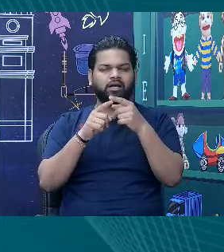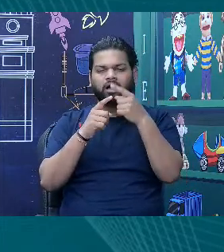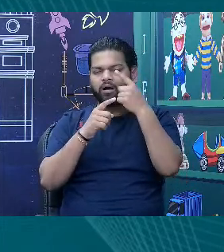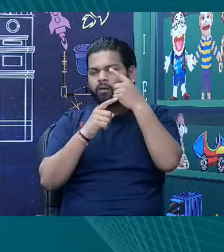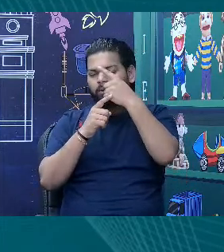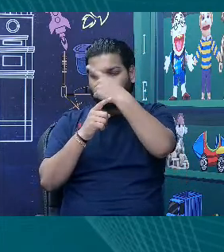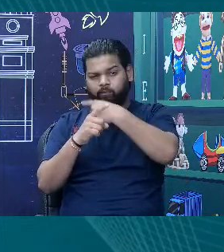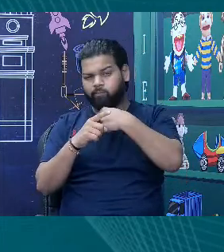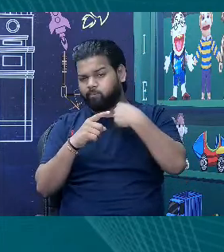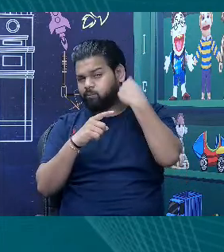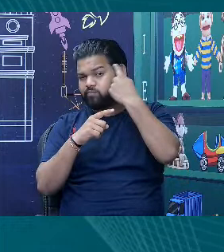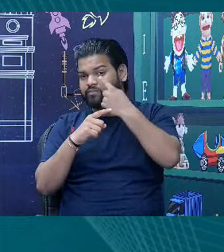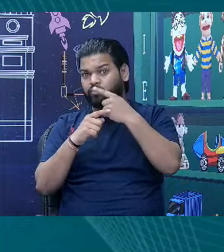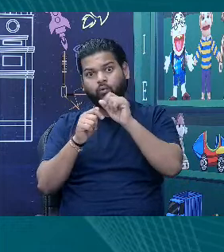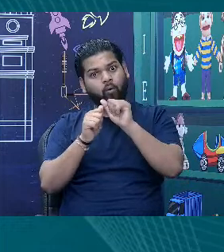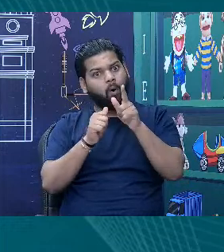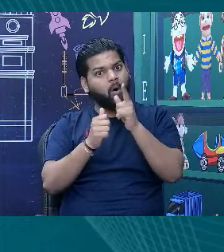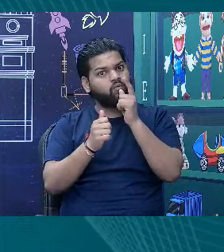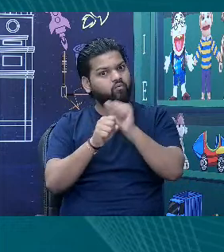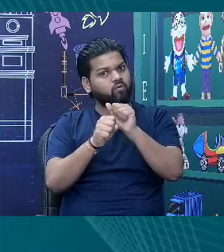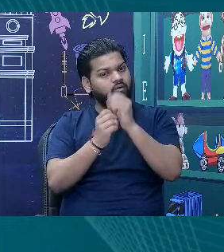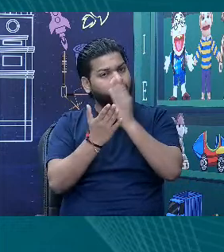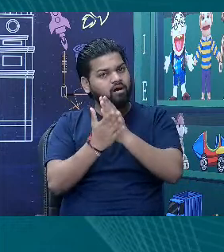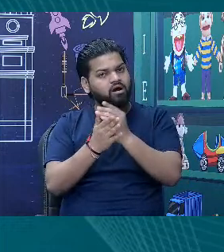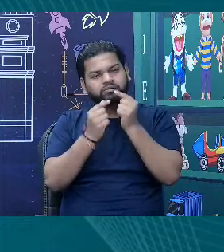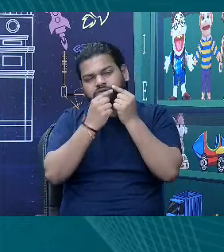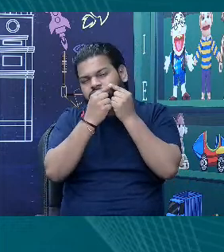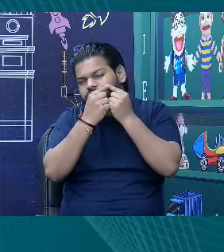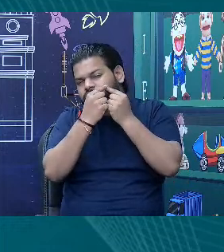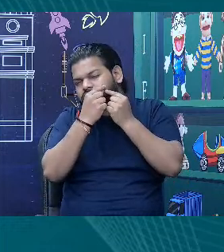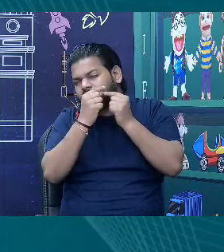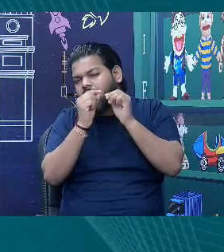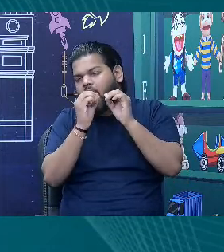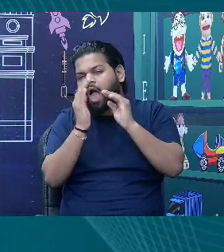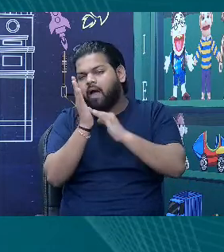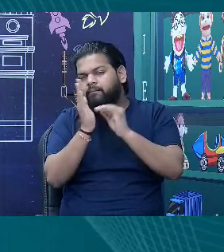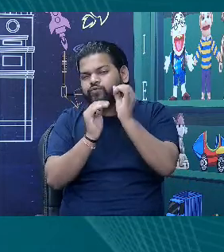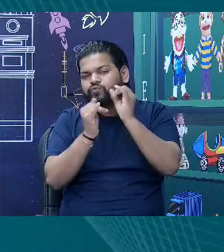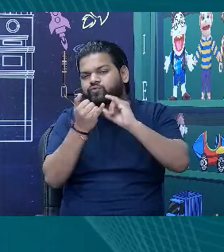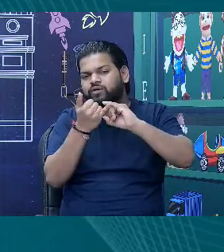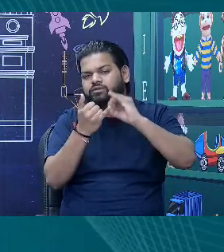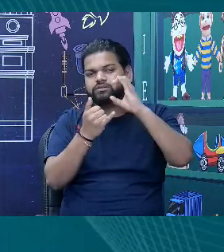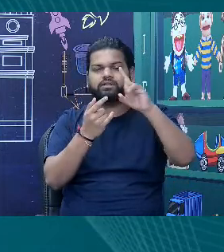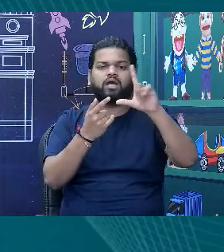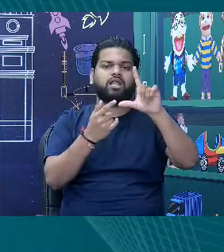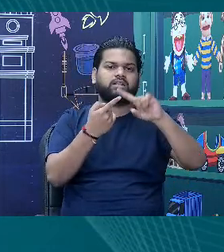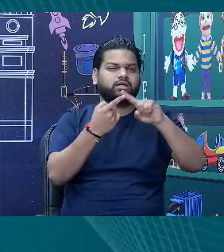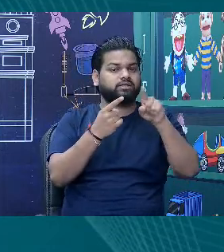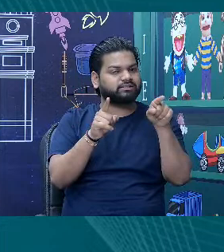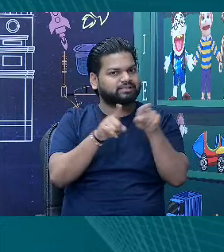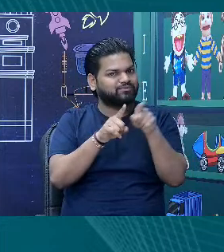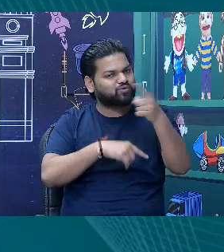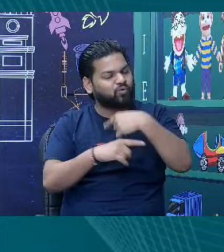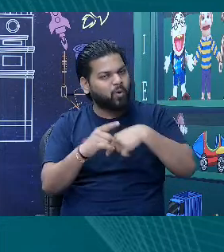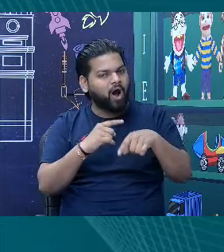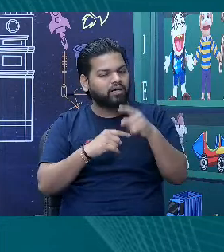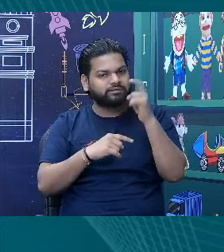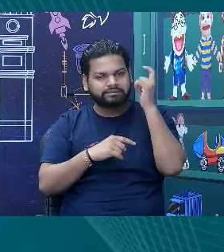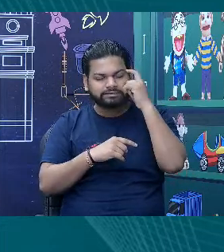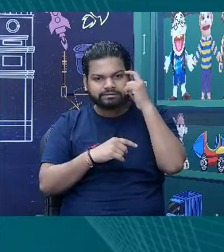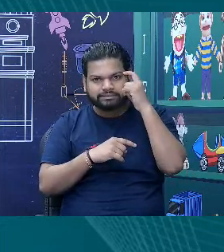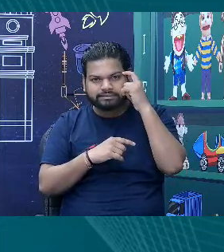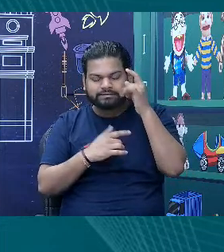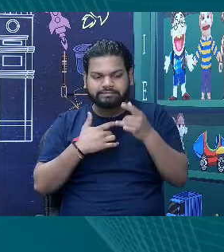है जिसके लिए हम thankful हो सकते हैं. Right. तो वो सोचें और उसके बारे में एक लिस्ट बनाएं. Question number 2 है,